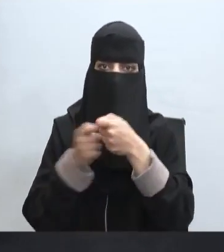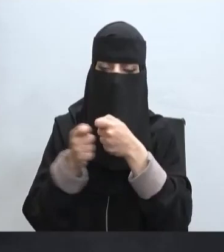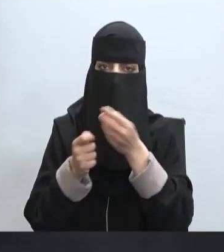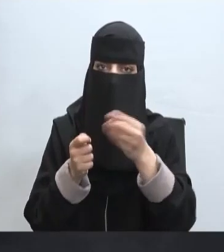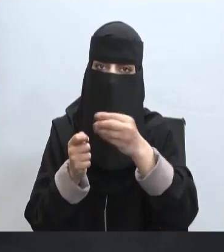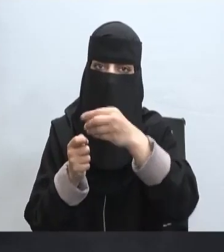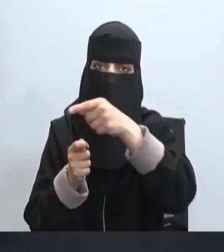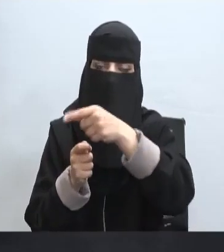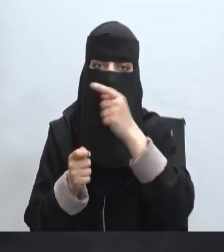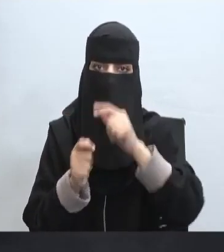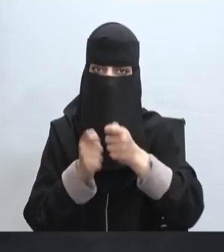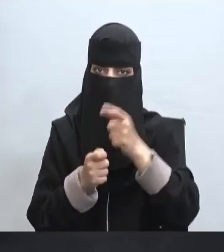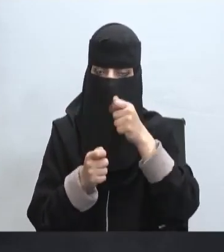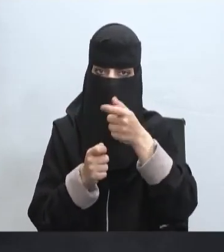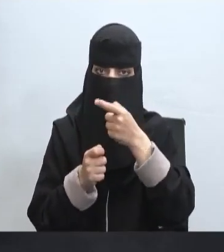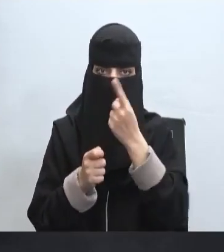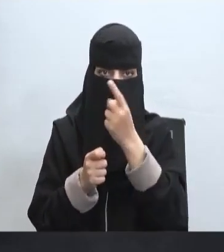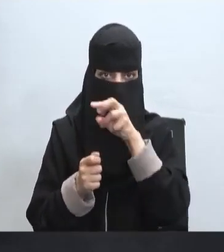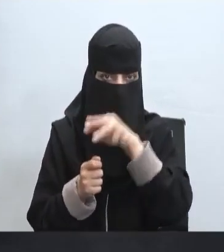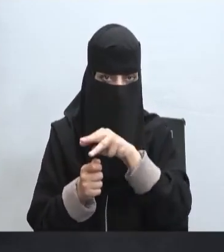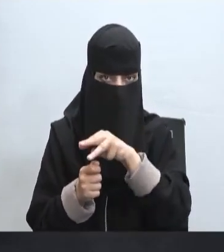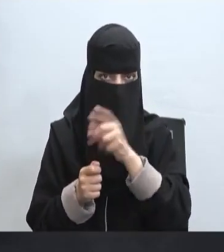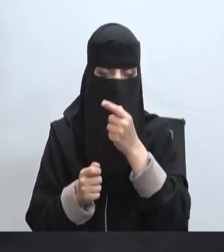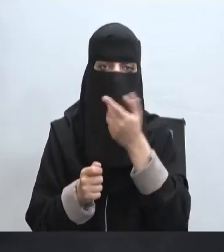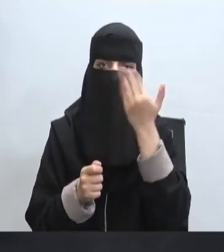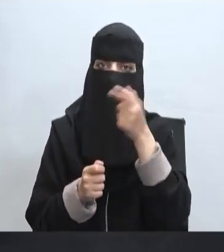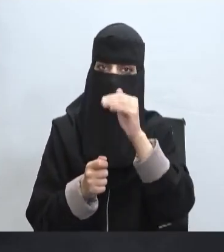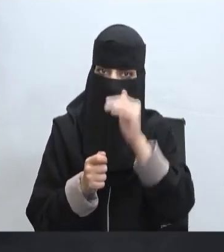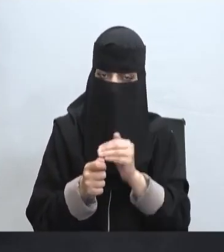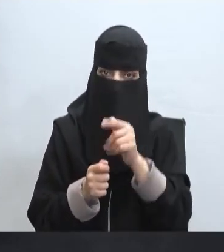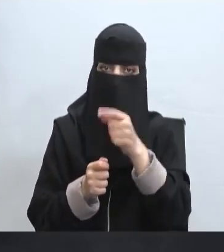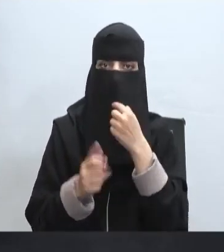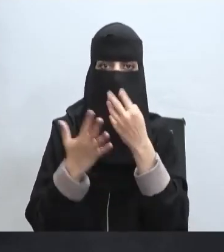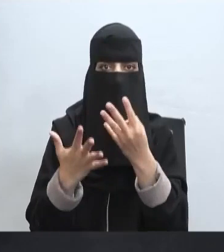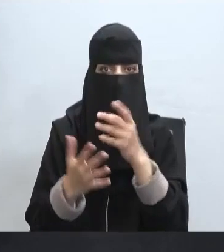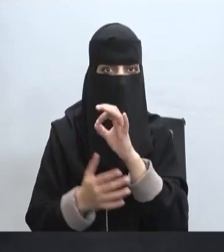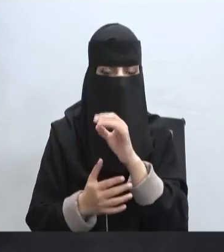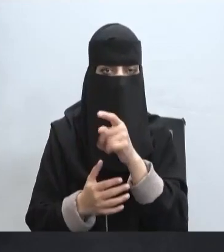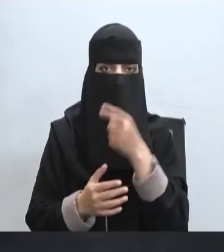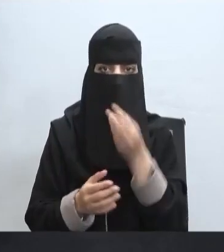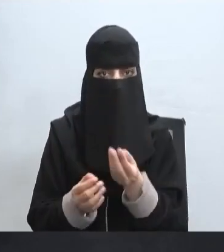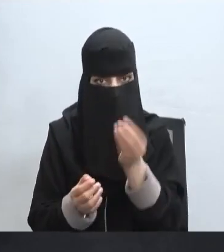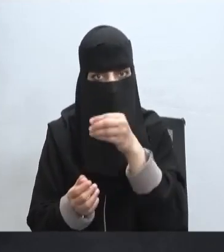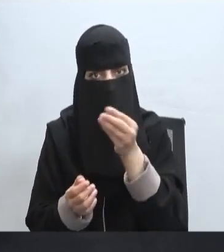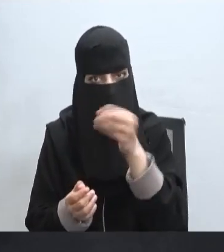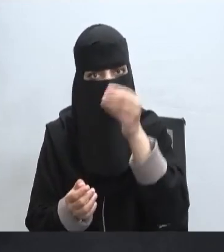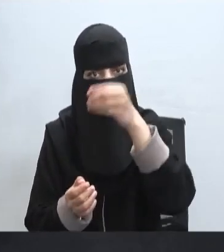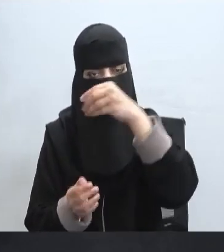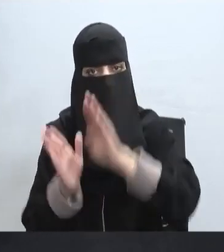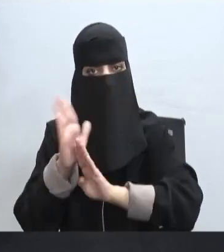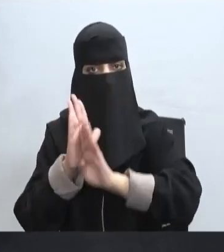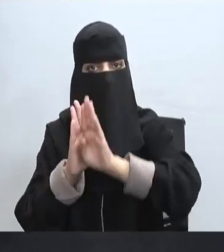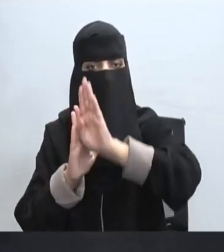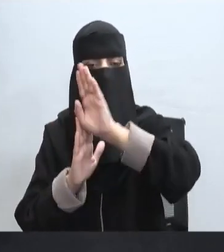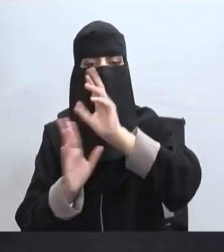استثمرتها بدلا ان تكون 1000 ريال او اقل كما ذكرنا في الادخار فقط فانها ستزيد وستكون هنا في